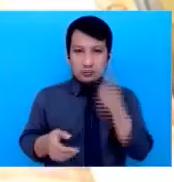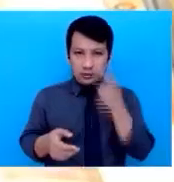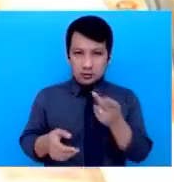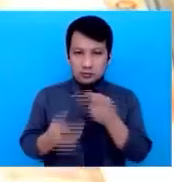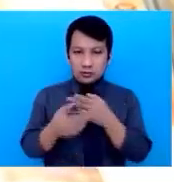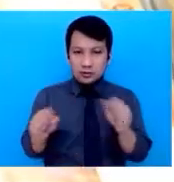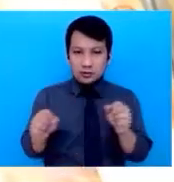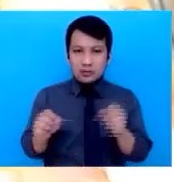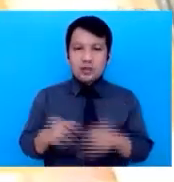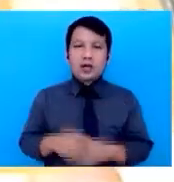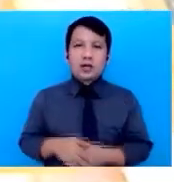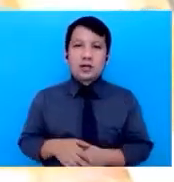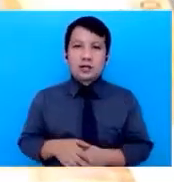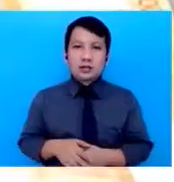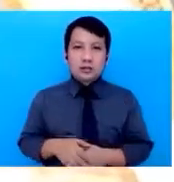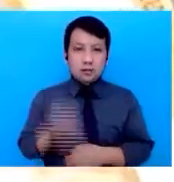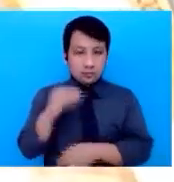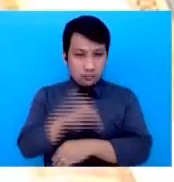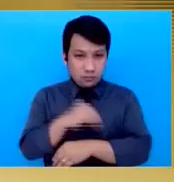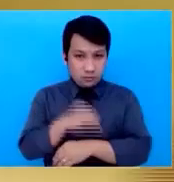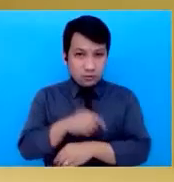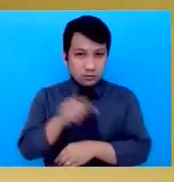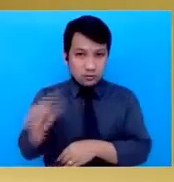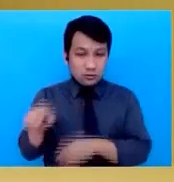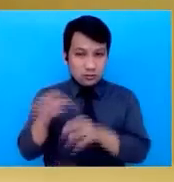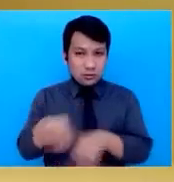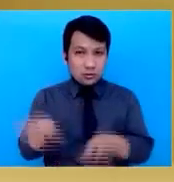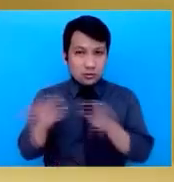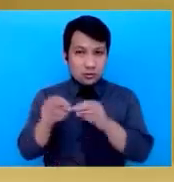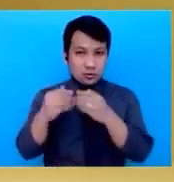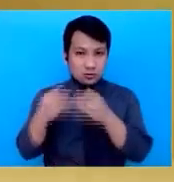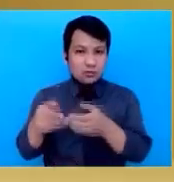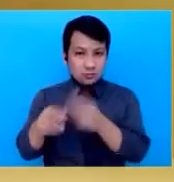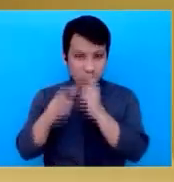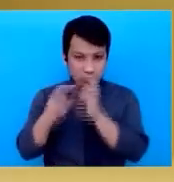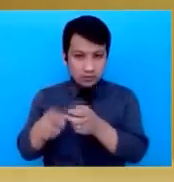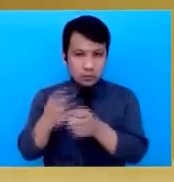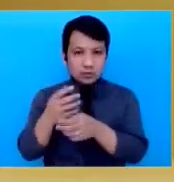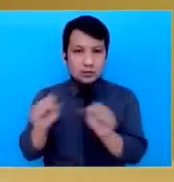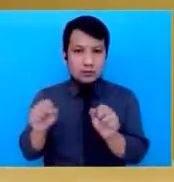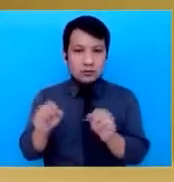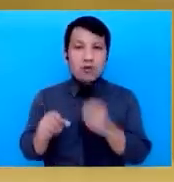account. At ang mga bangko naman, dapat patuloy na paigtingin ang kanilang seguridad